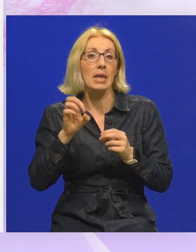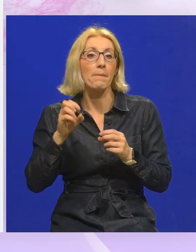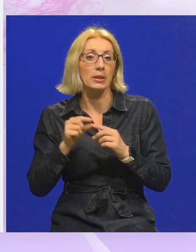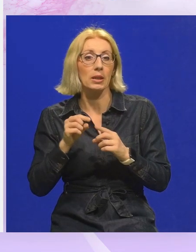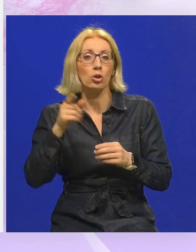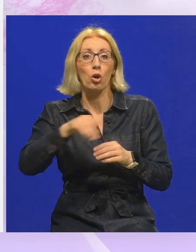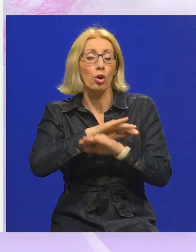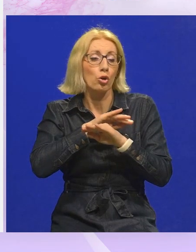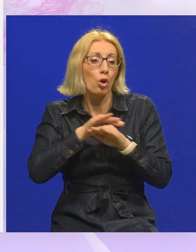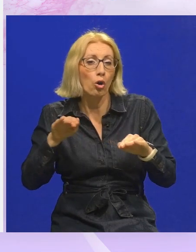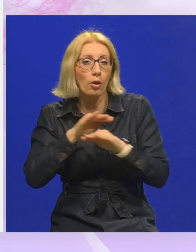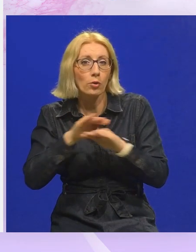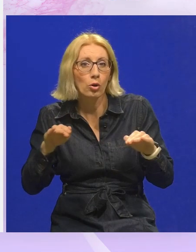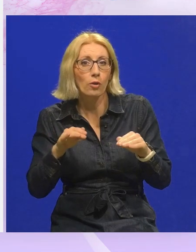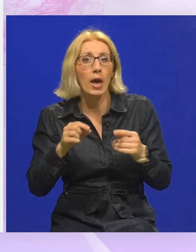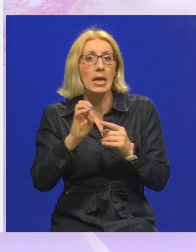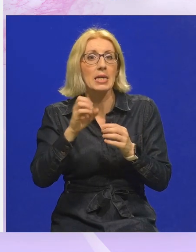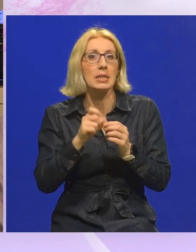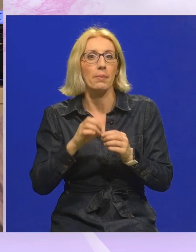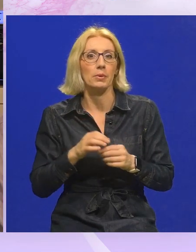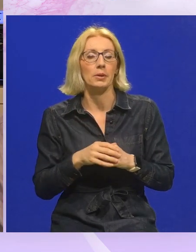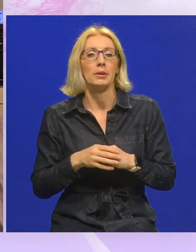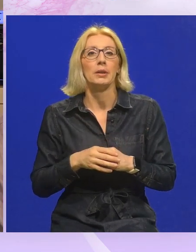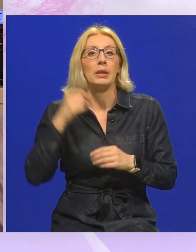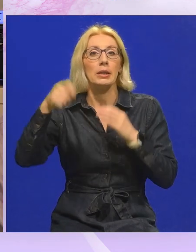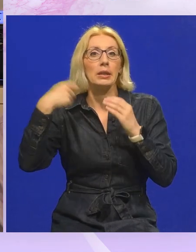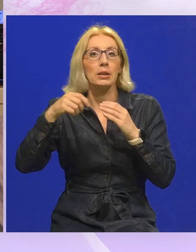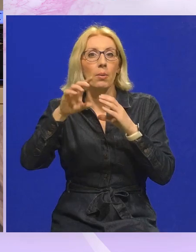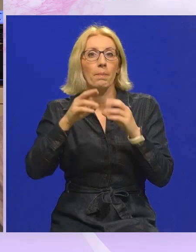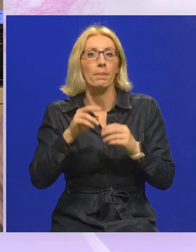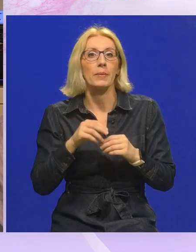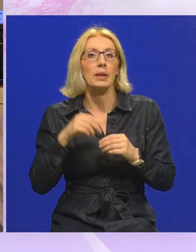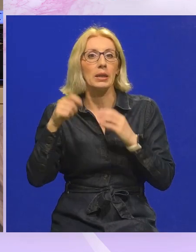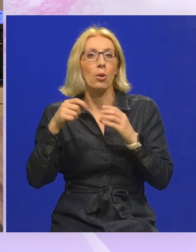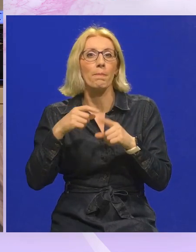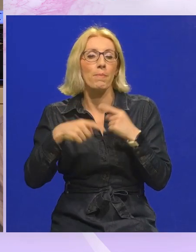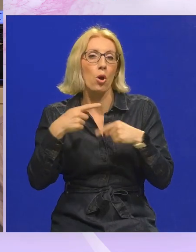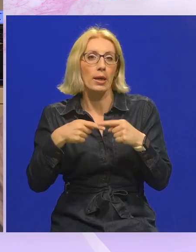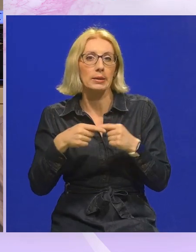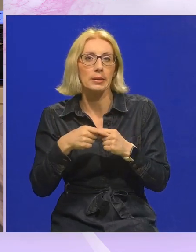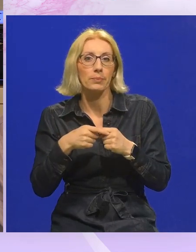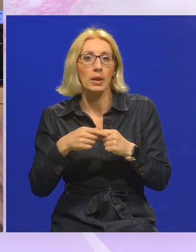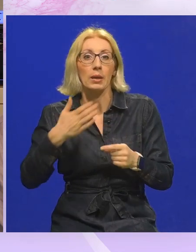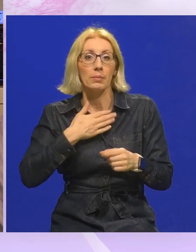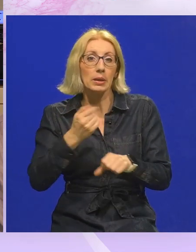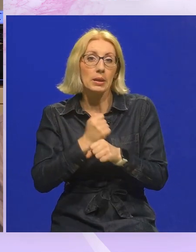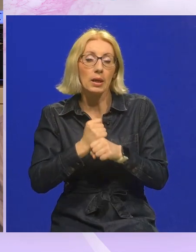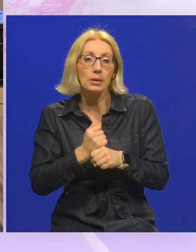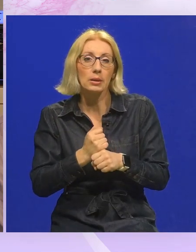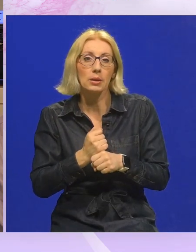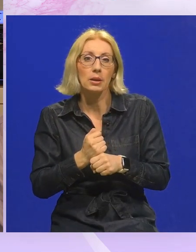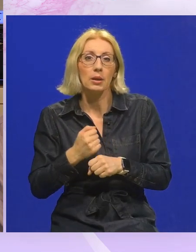gotov recept znači za organizaciju senzornih kinoprojekcija. Ono na čemu smo mi radili dakle